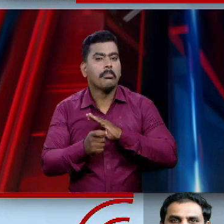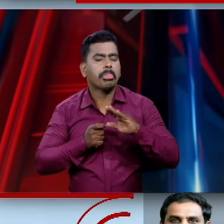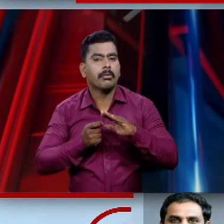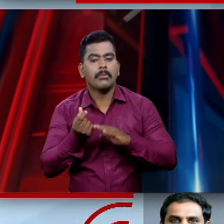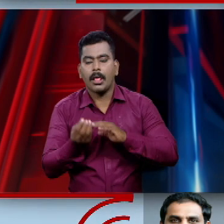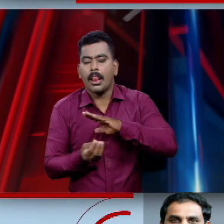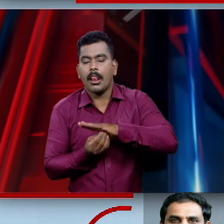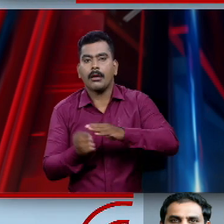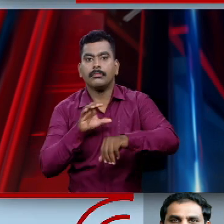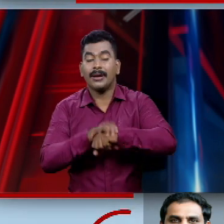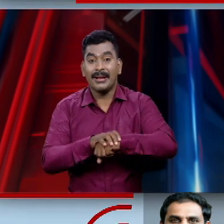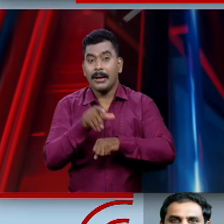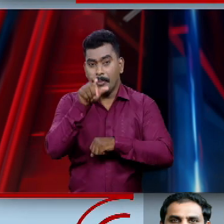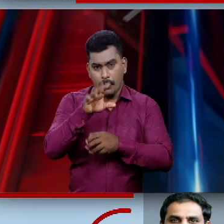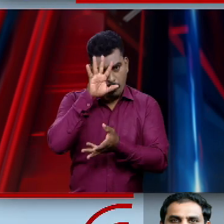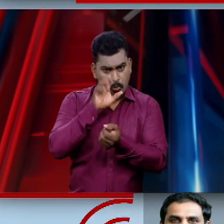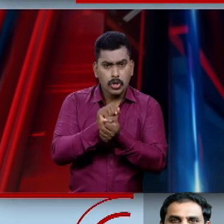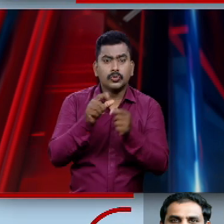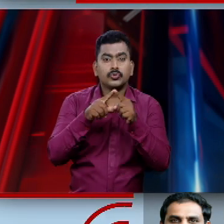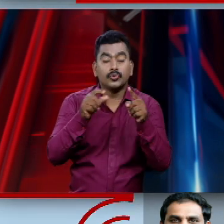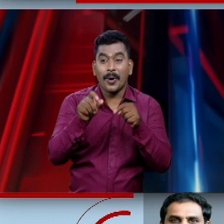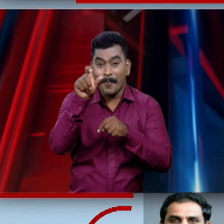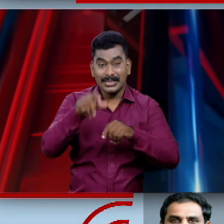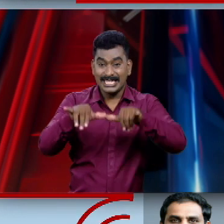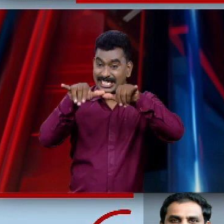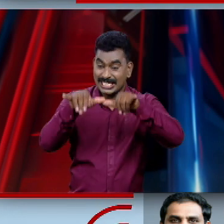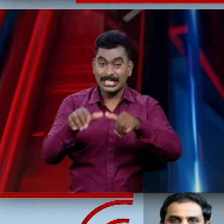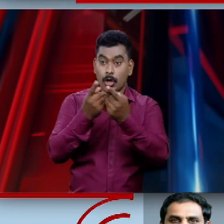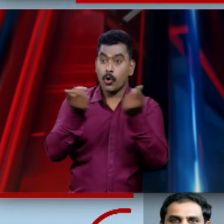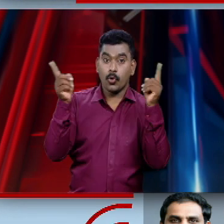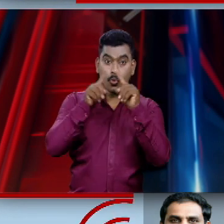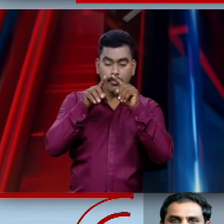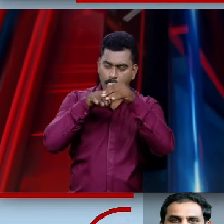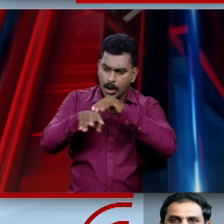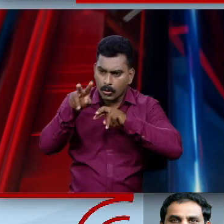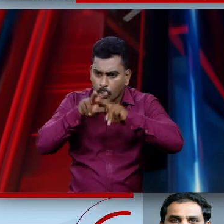കൂടി പോലീസ് പരിശോധിച്ചു. ഇദ്ദേഹത്തിന്റെ താമസ സ്ഥലത്ത് നിന്നും 4 പാസ്പോർട്ടുകളും